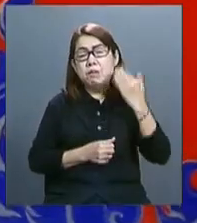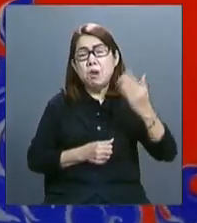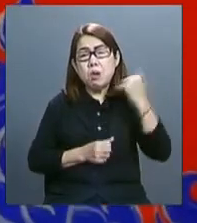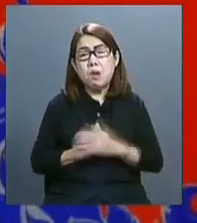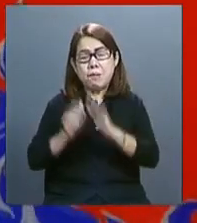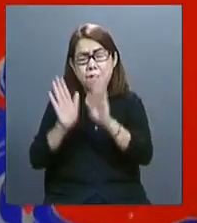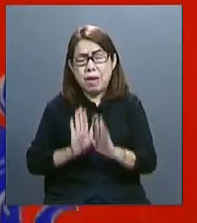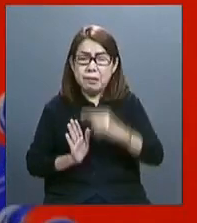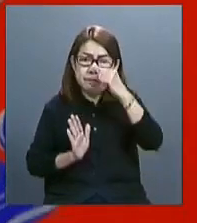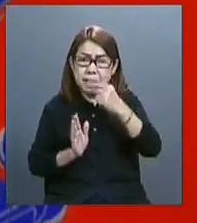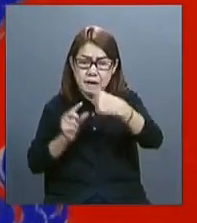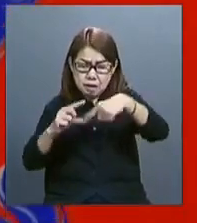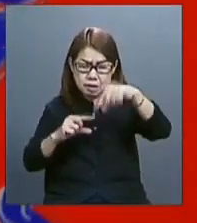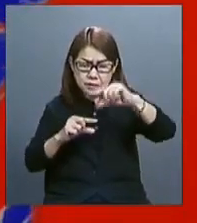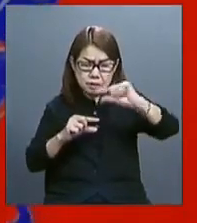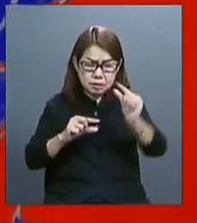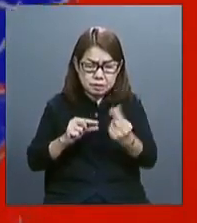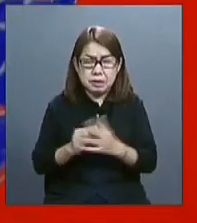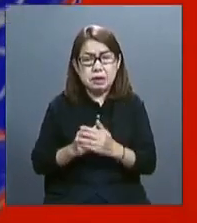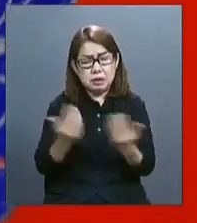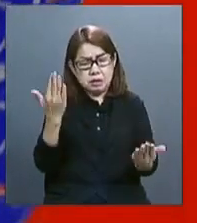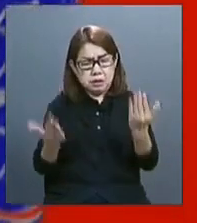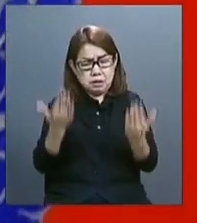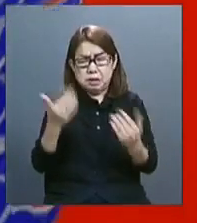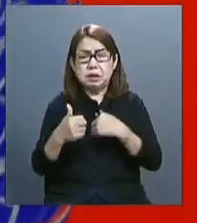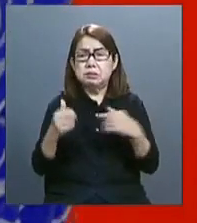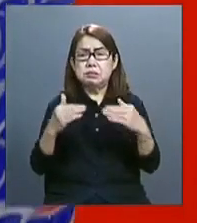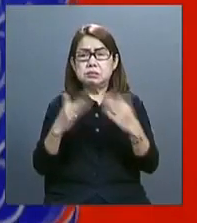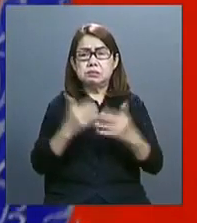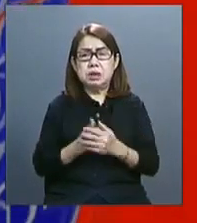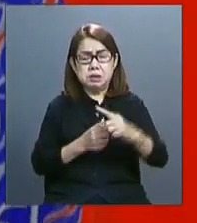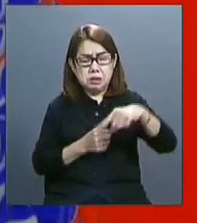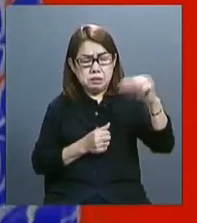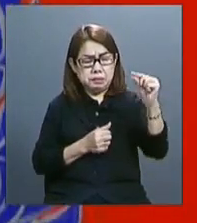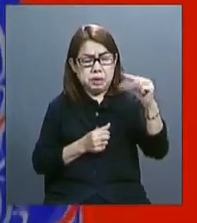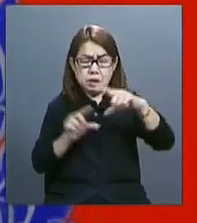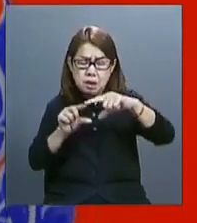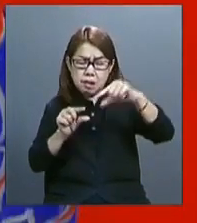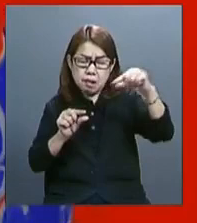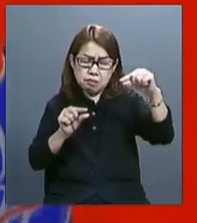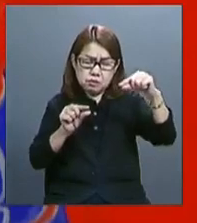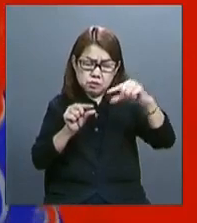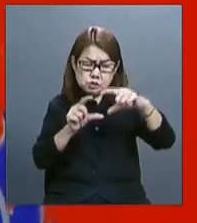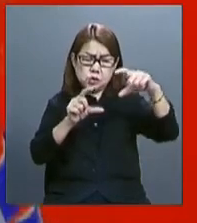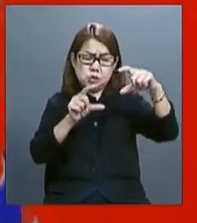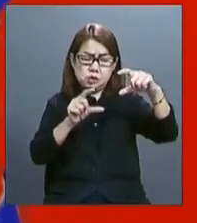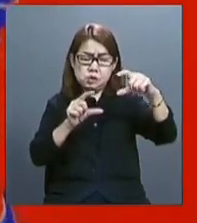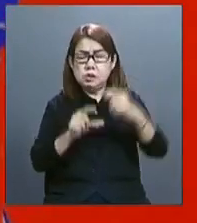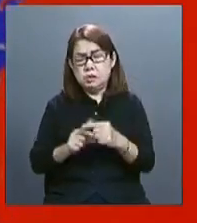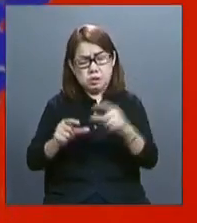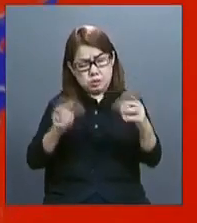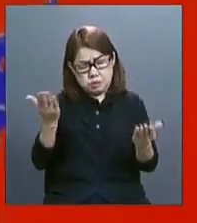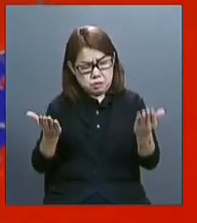ทยมักพบปัญหาที่สัดส่วนเช่นกระจังปฏิญาณที่ปลายสะบัดอาจมีขนาดเล็กหรือใหญ่เกินไปทำให้ลวดลายโดยรวมไม่ส